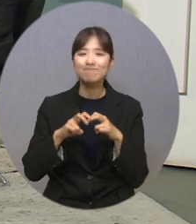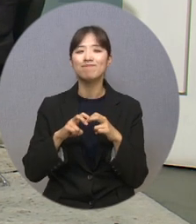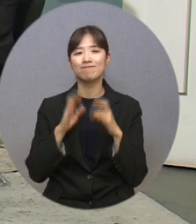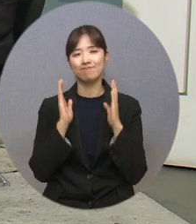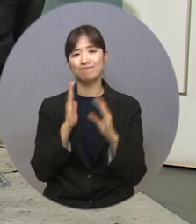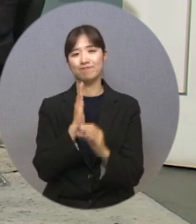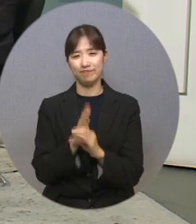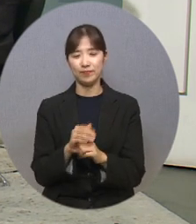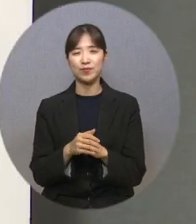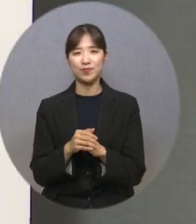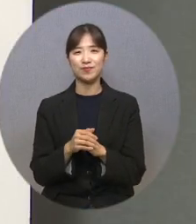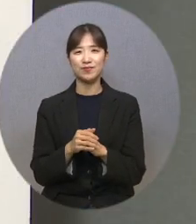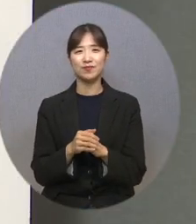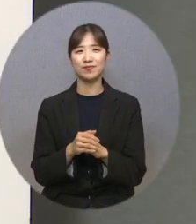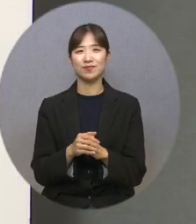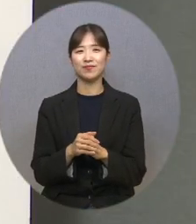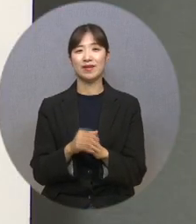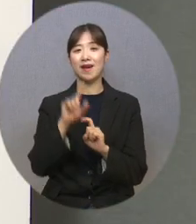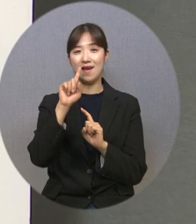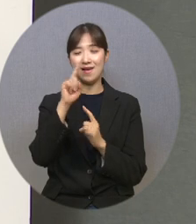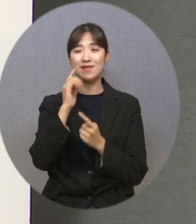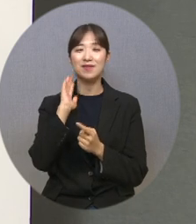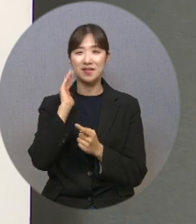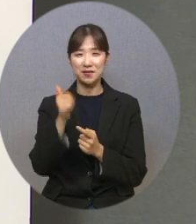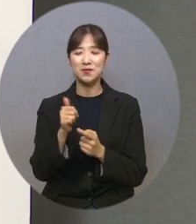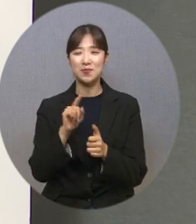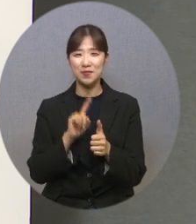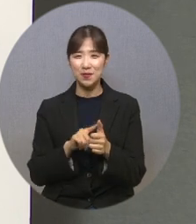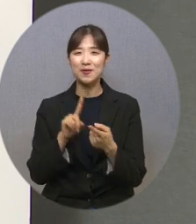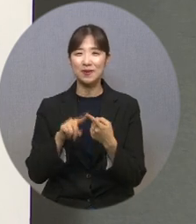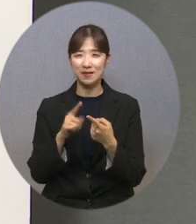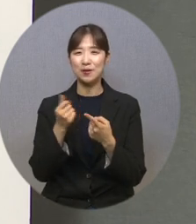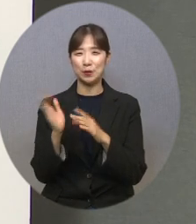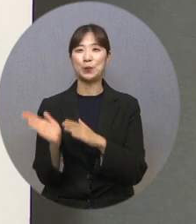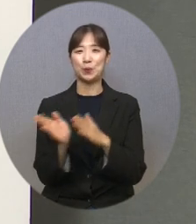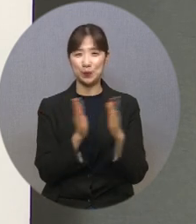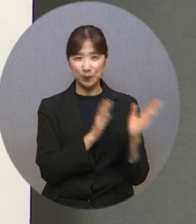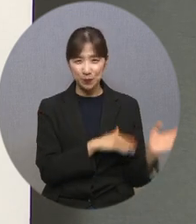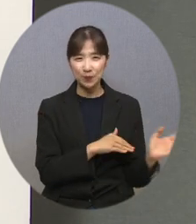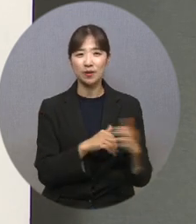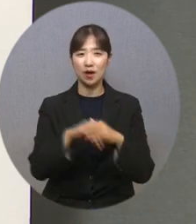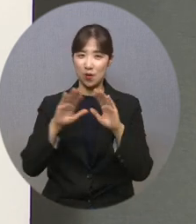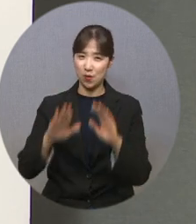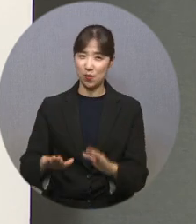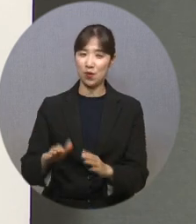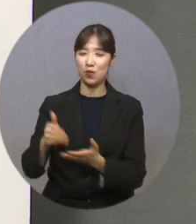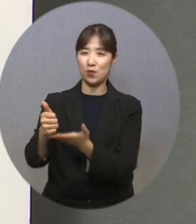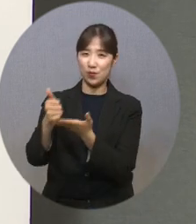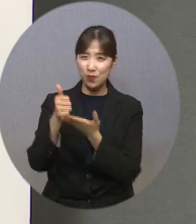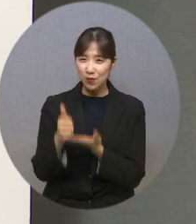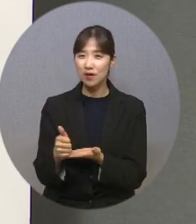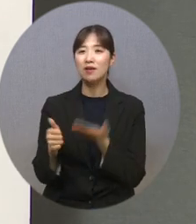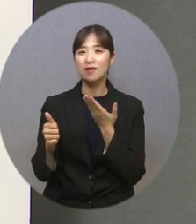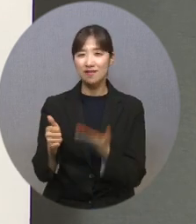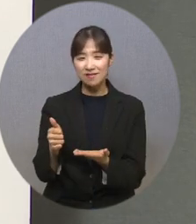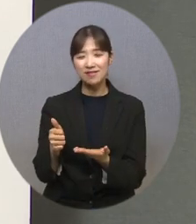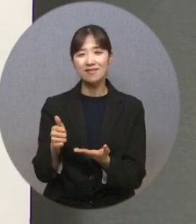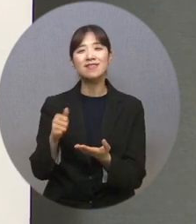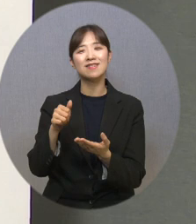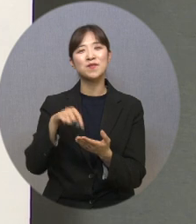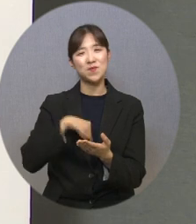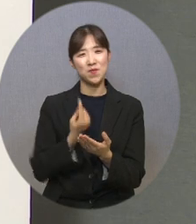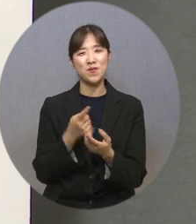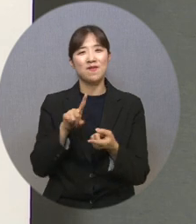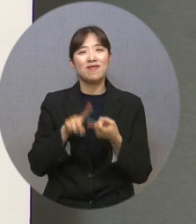네. 자, 이승만 대통령 얘기를 잠시 뒤로 미루고 네. 오늘 출연하셨으니까 우리 문무일 씨에